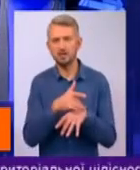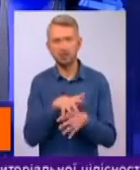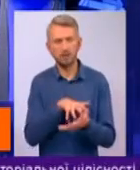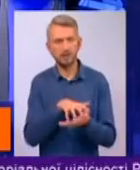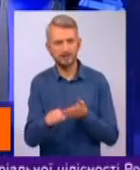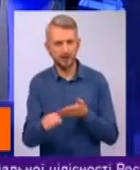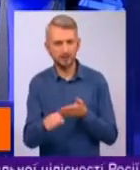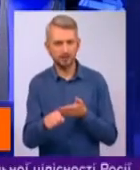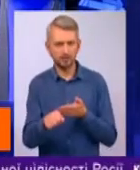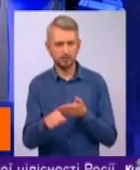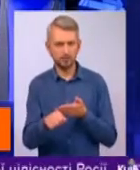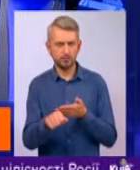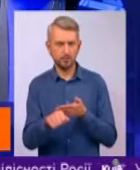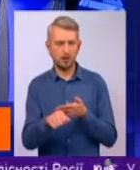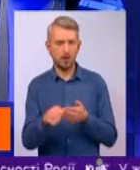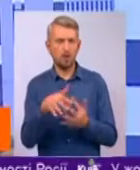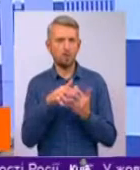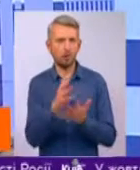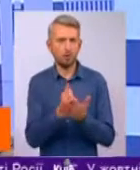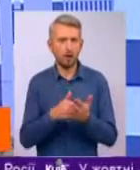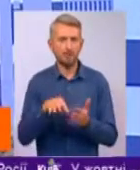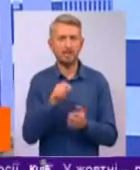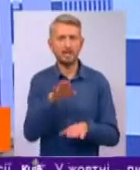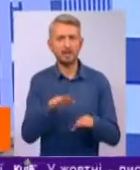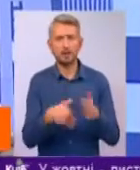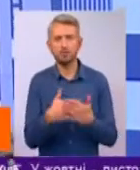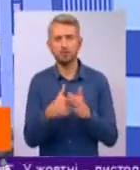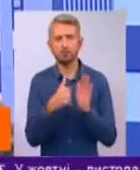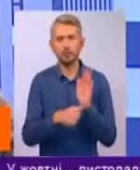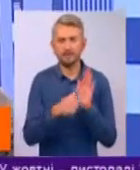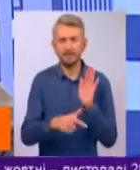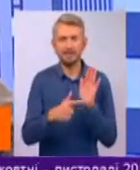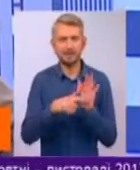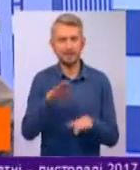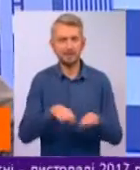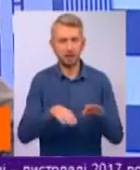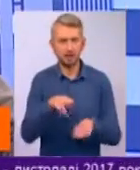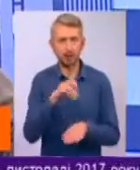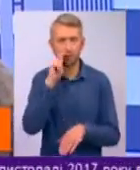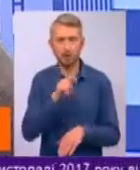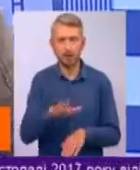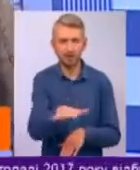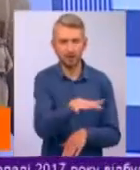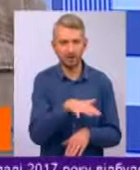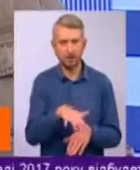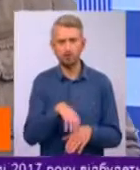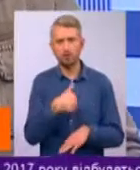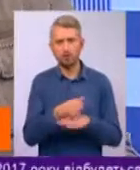яка відбувається в Україні. Справа в тому, що всі ці склади, їх біля 67 складів по Україні, в основному на